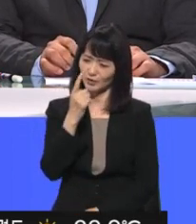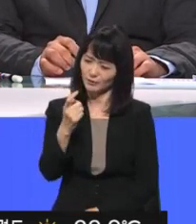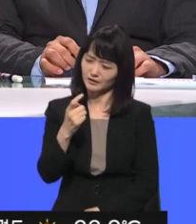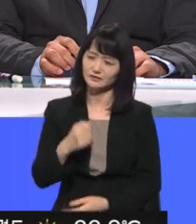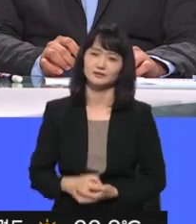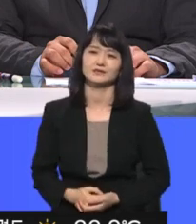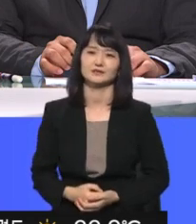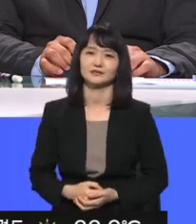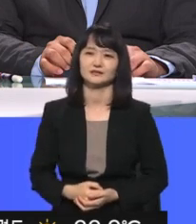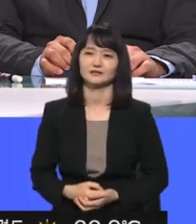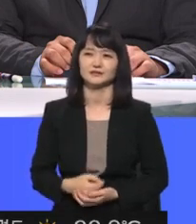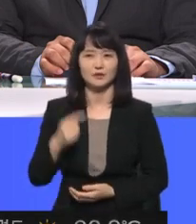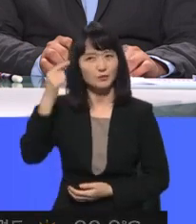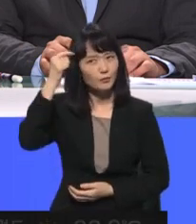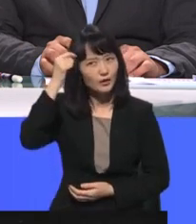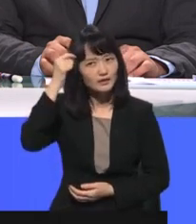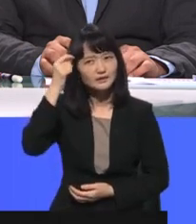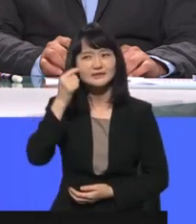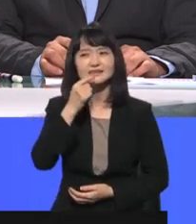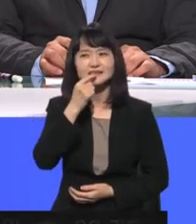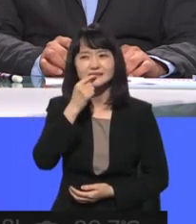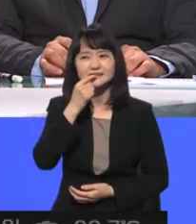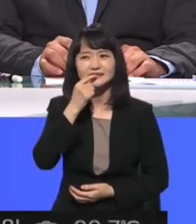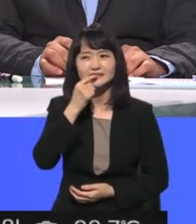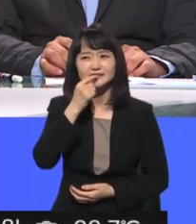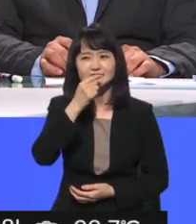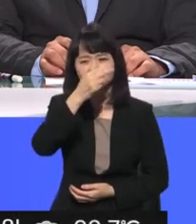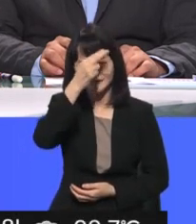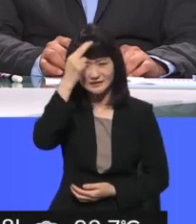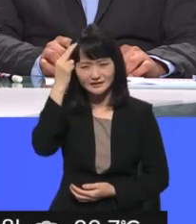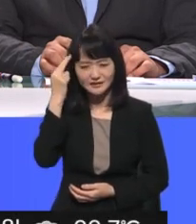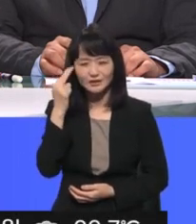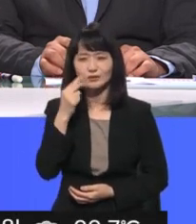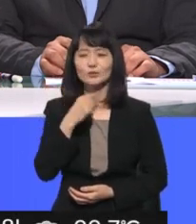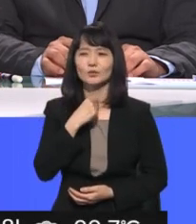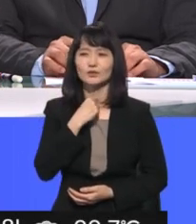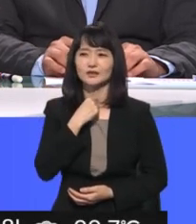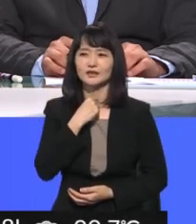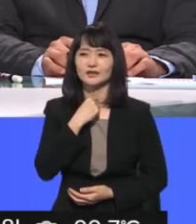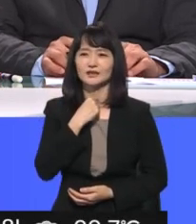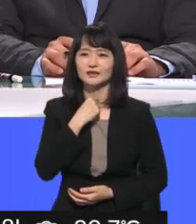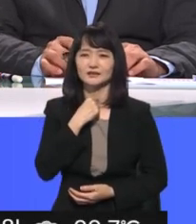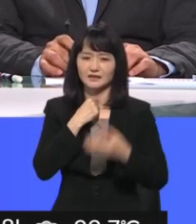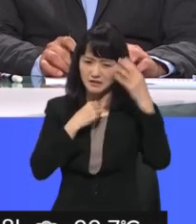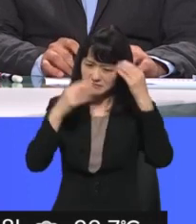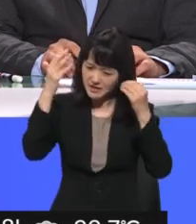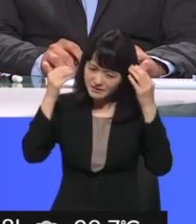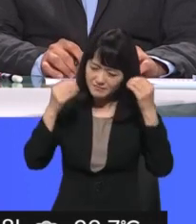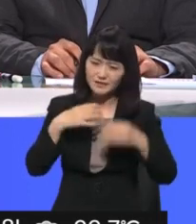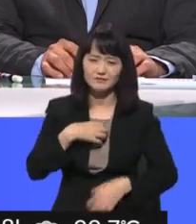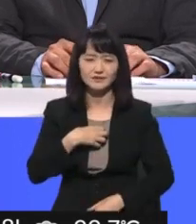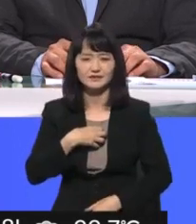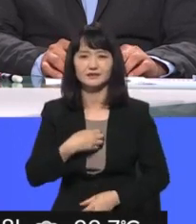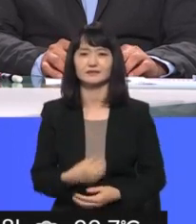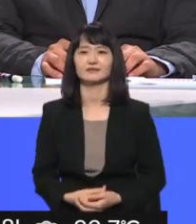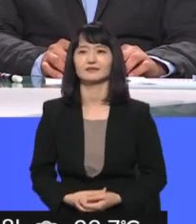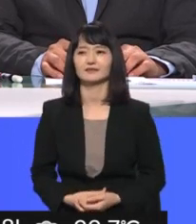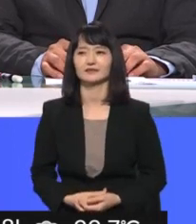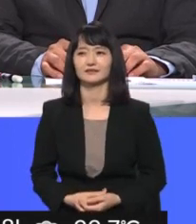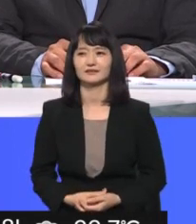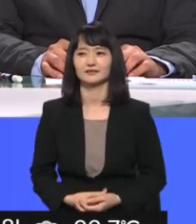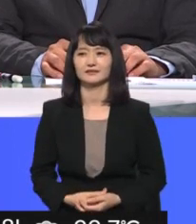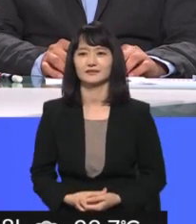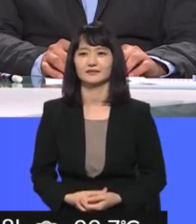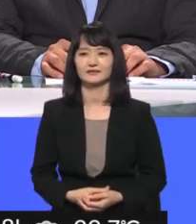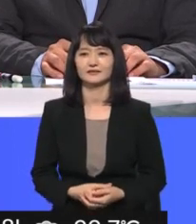탈모 을 까봐 못하고 있습니다 나는 의견을 주셨습니다 예 저는 자연산 입니다 자연스러운 말씀드리지만 아예 웃을 때 한 빈 시랑